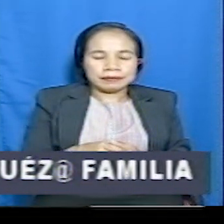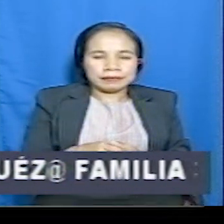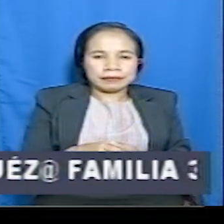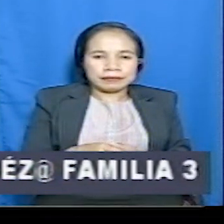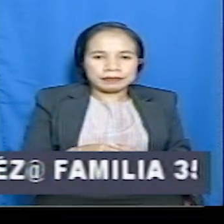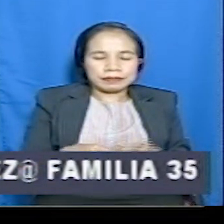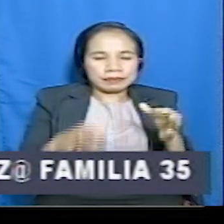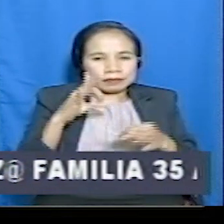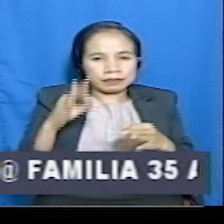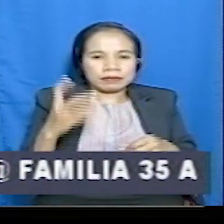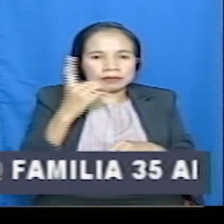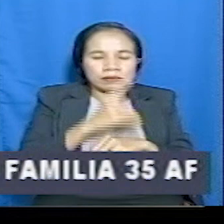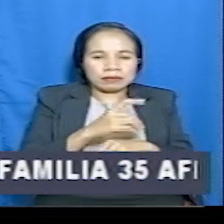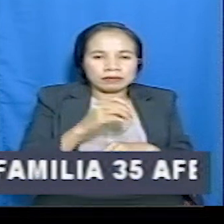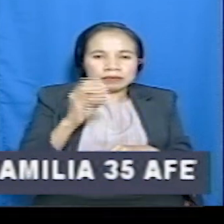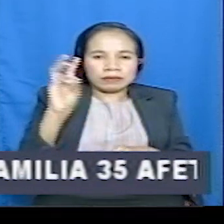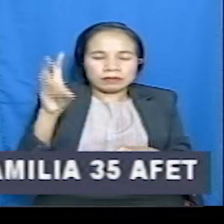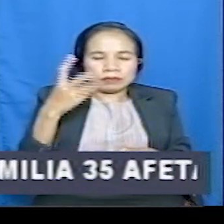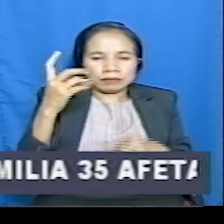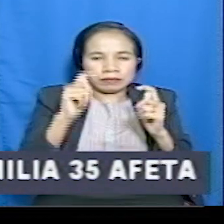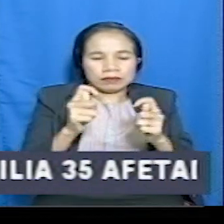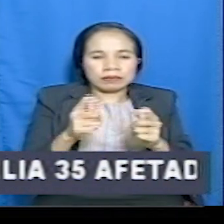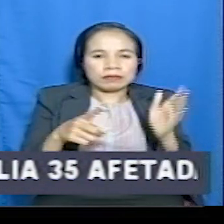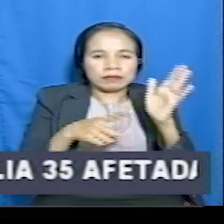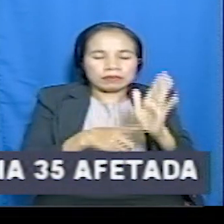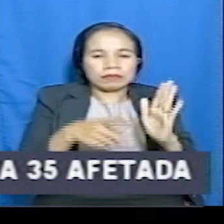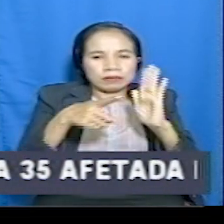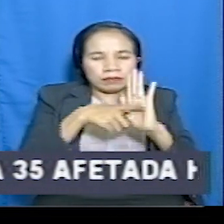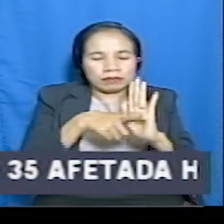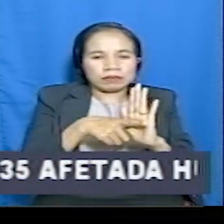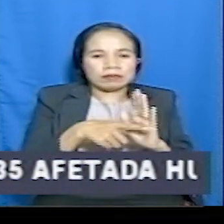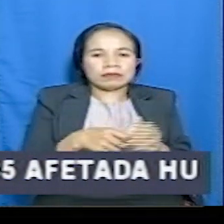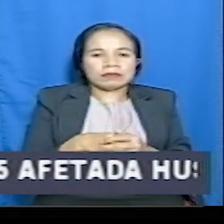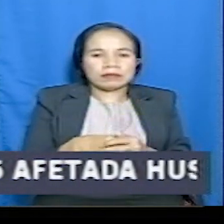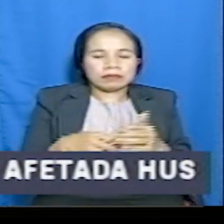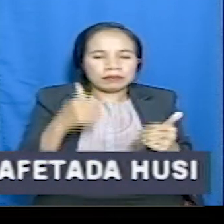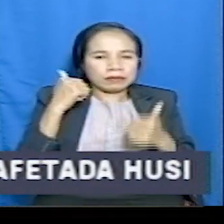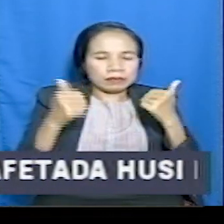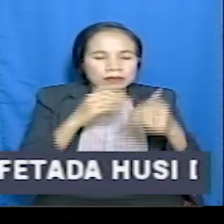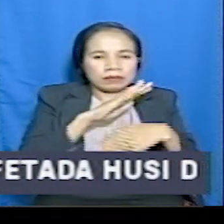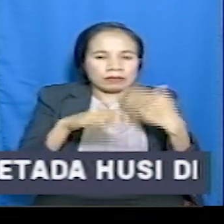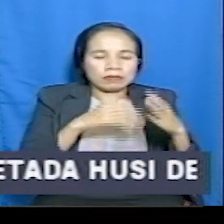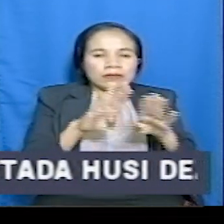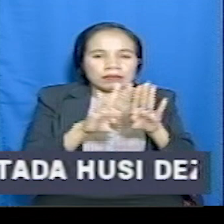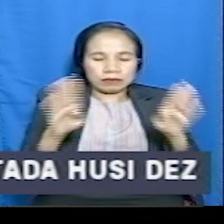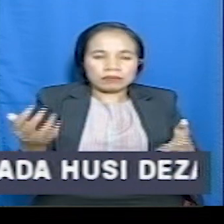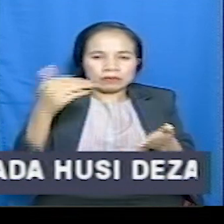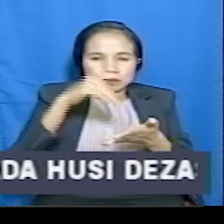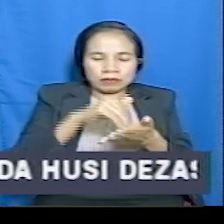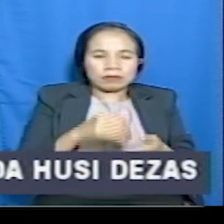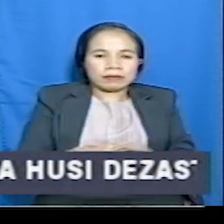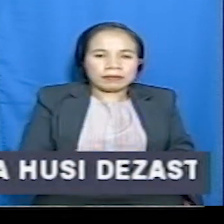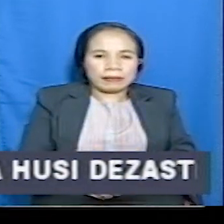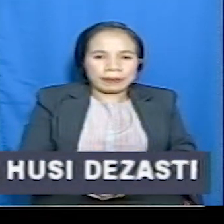lagi. Alen dene to loron sanu resinen tes de swab hatur negatif iha rau moko maka aktividade hotu se loke fila fali en tertantu